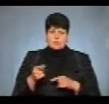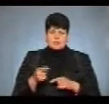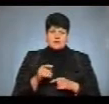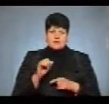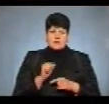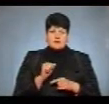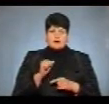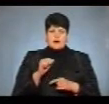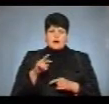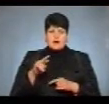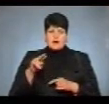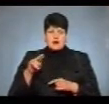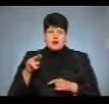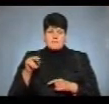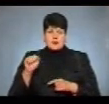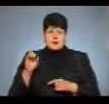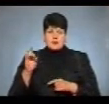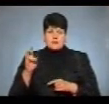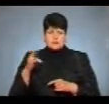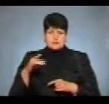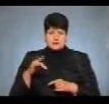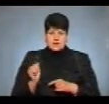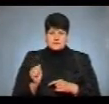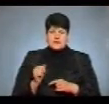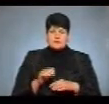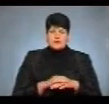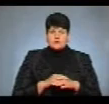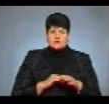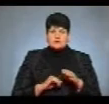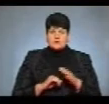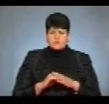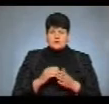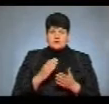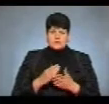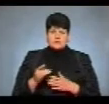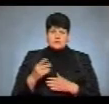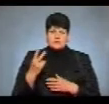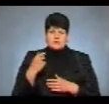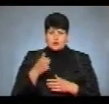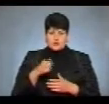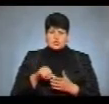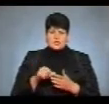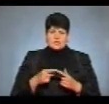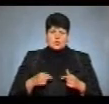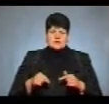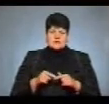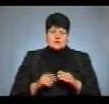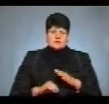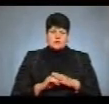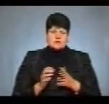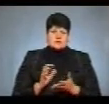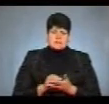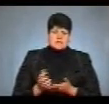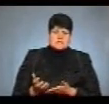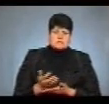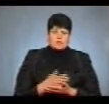Алла Ляпандра в січні 2019 року. Благодійний фонд «Вірні друзі» діє в Тернополі 2 роки. Члени організації та фонду займаються